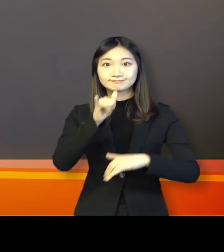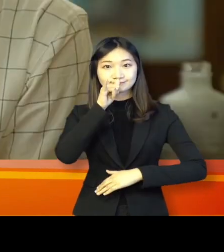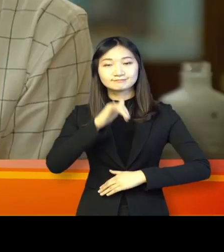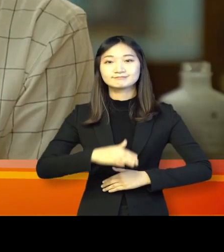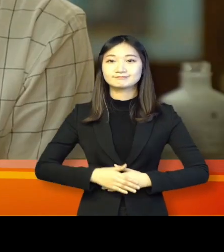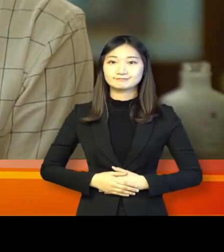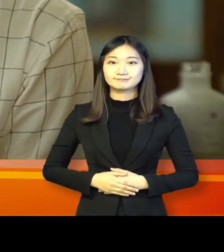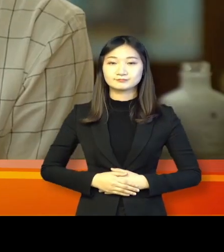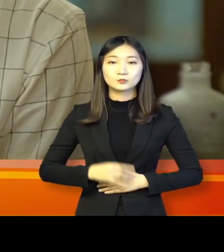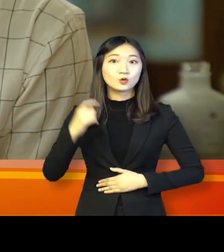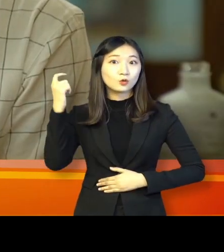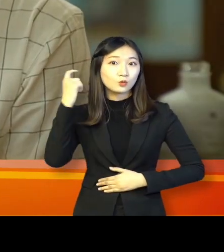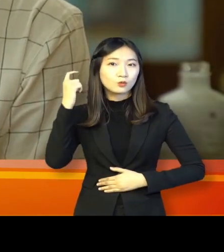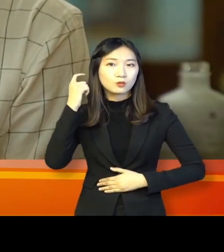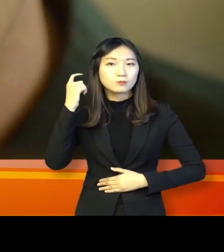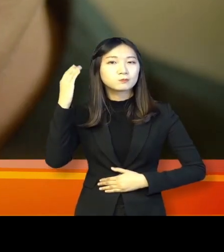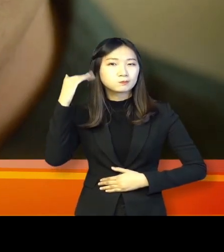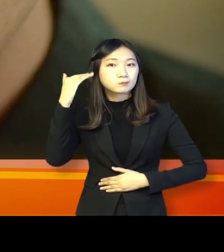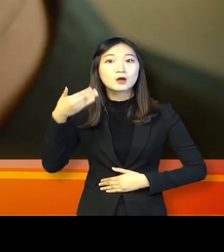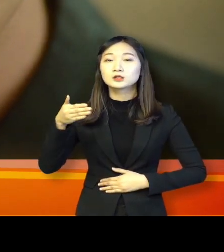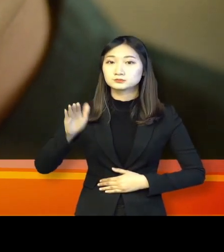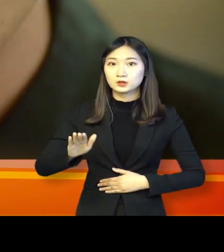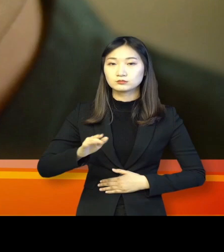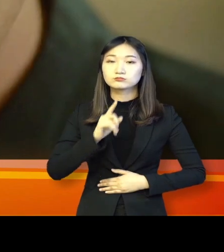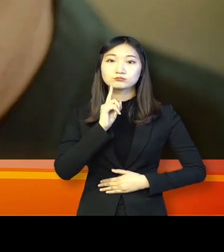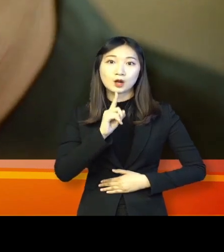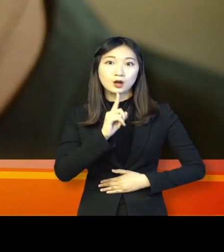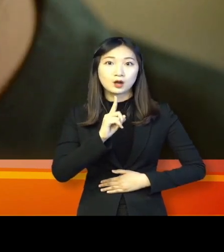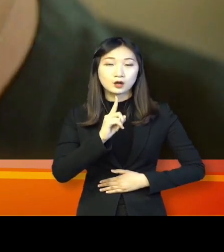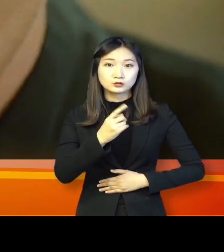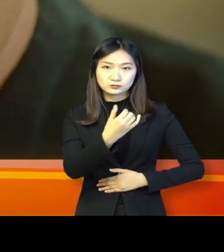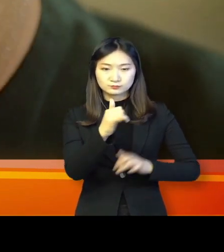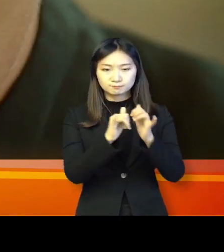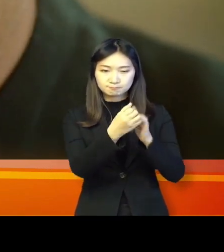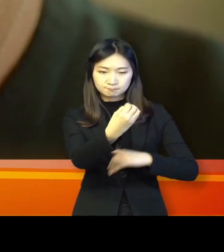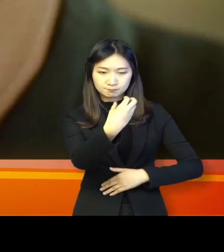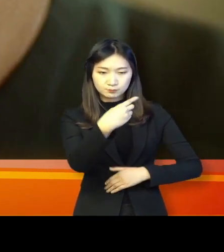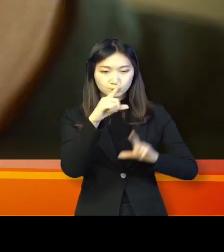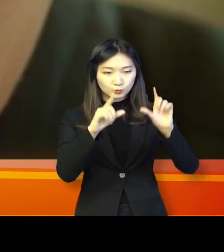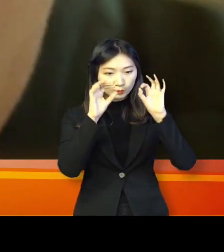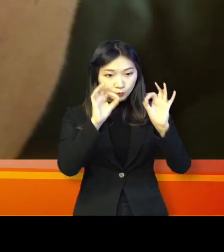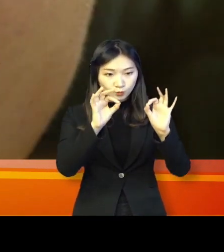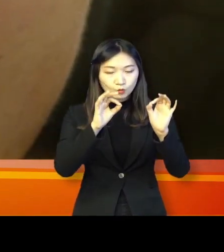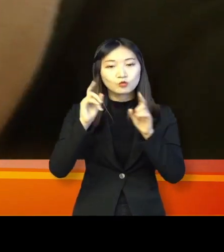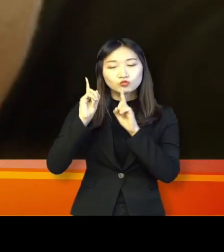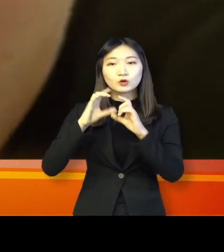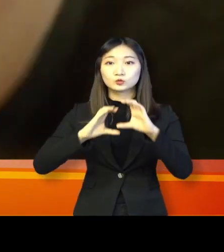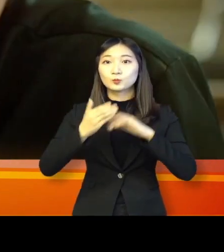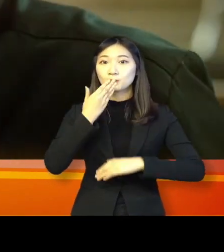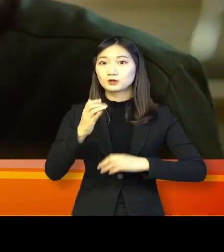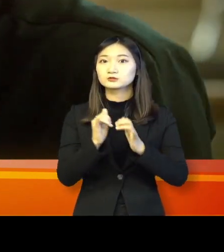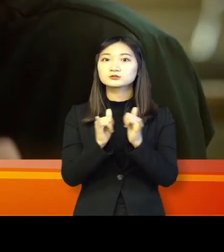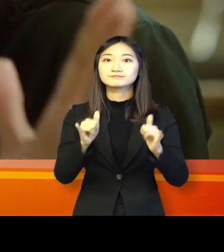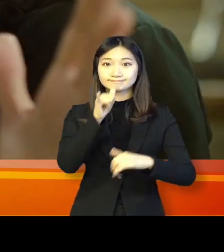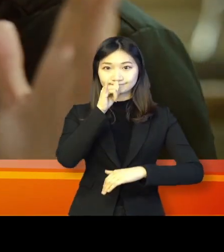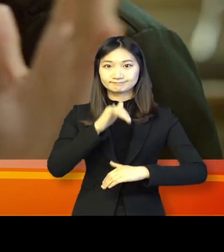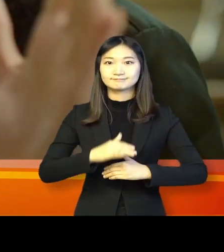있고 소리를 듣지 못하지만 말하는 사람의 입모양을 보고 구어로 소통하는 사람도 있습니다.